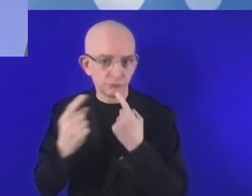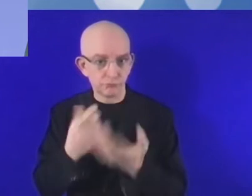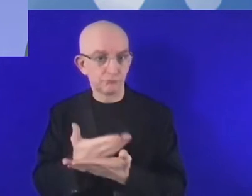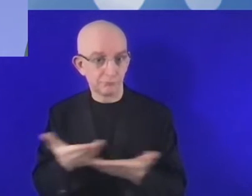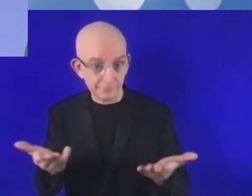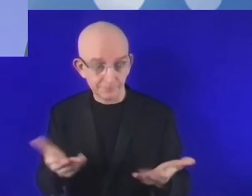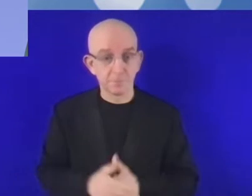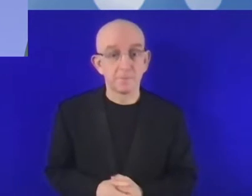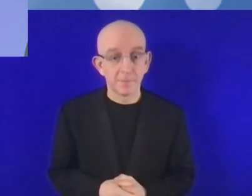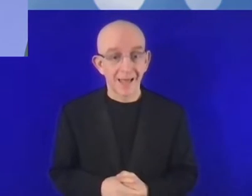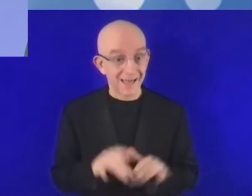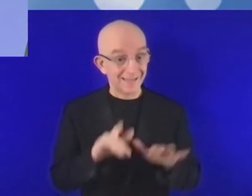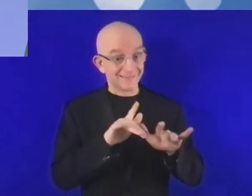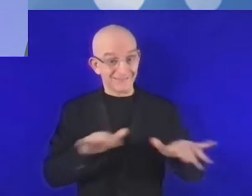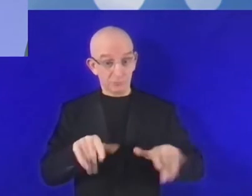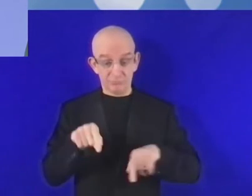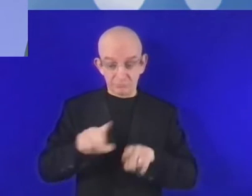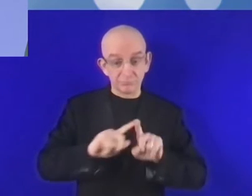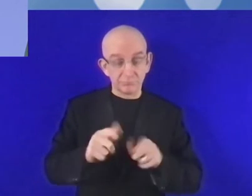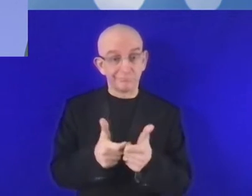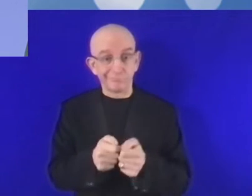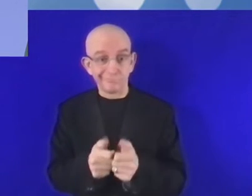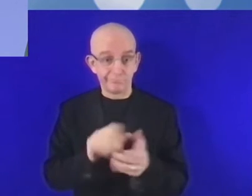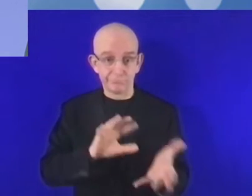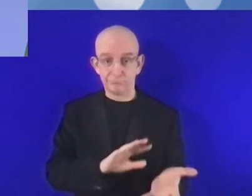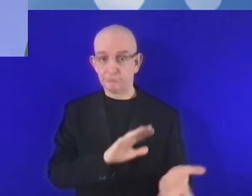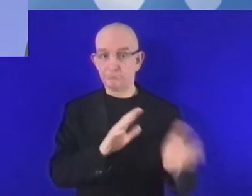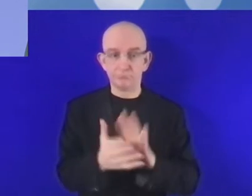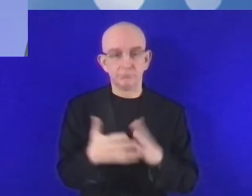сегодняшнего дня. Это